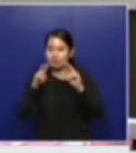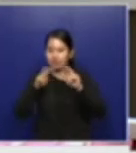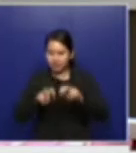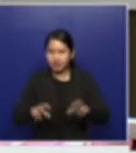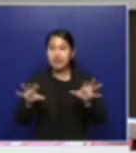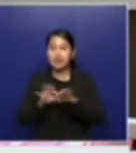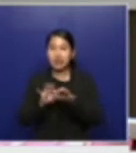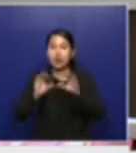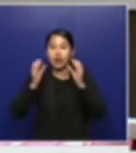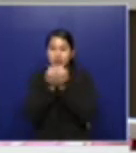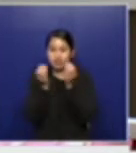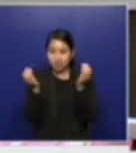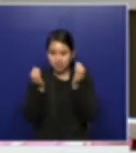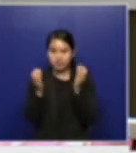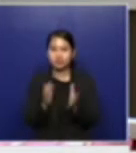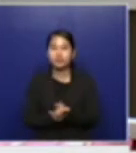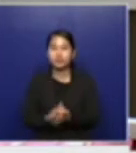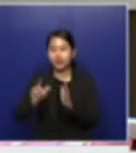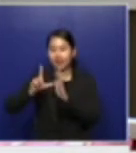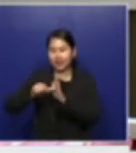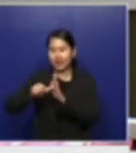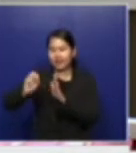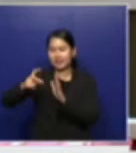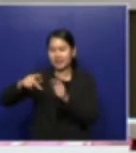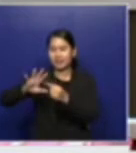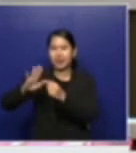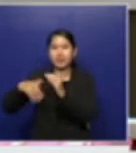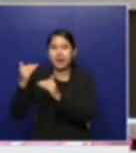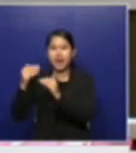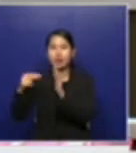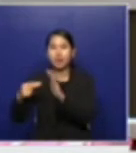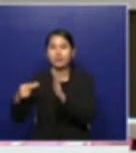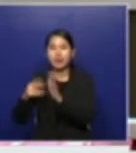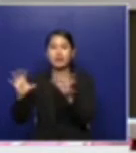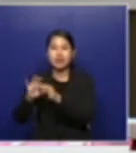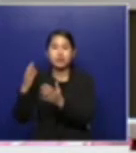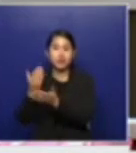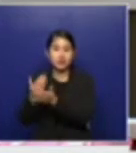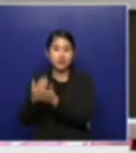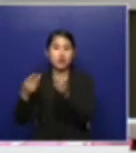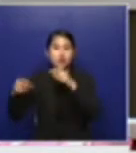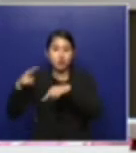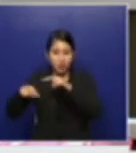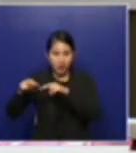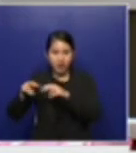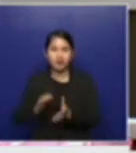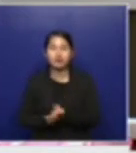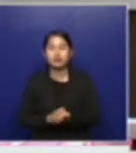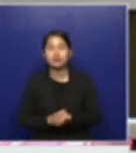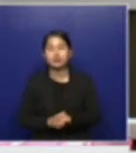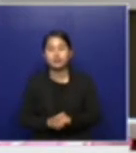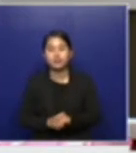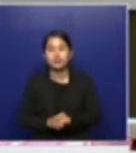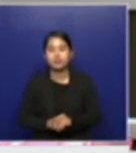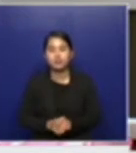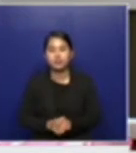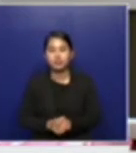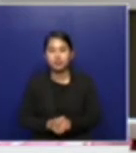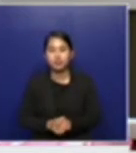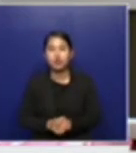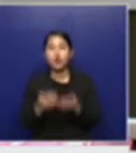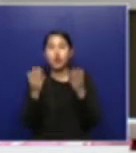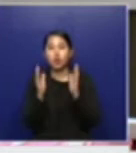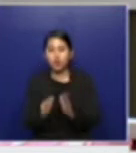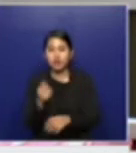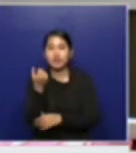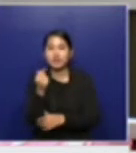รมนูญไอ้เลขาธิการพัฒน์เอาแต่เงินเยียวยาฟื้นฟู400ล้านนี่มานั่งพิจารณาโดย11อรหันต์นี่ก็ปวดหัว